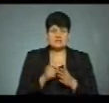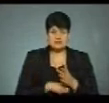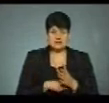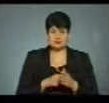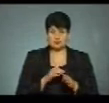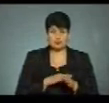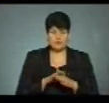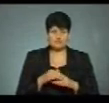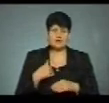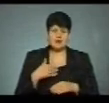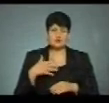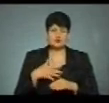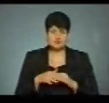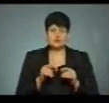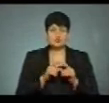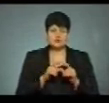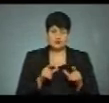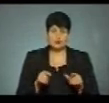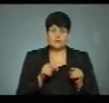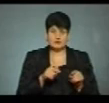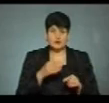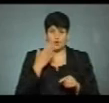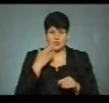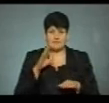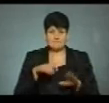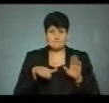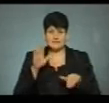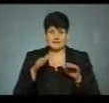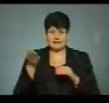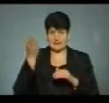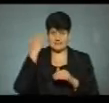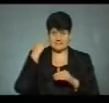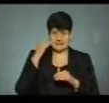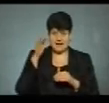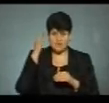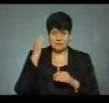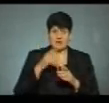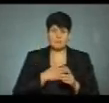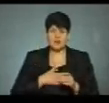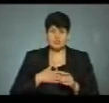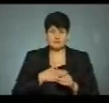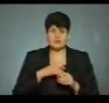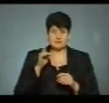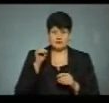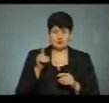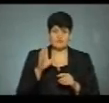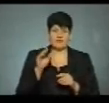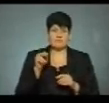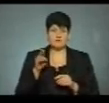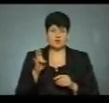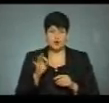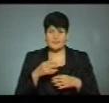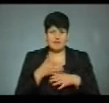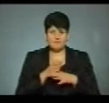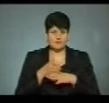Я і розумію школу, тому що вони, коли білили стелю, вони переживали за те, щоб там вапно не